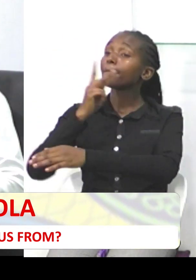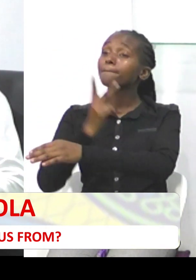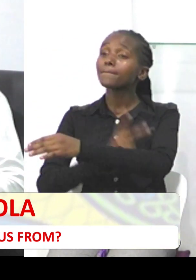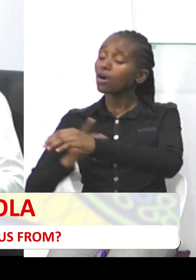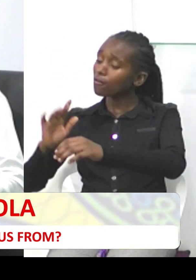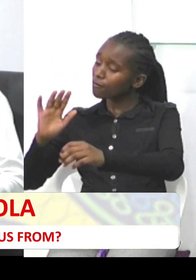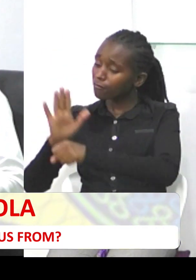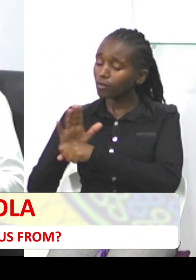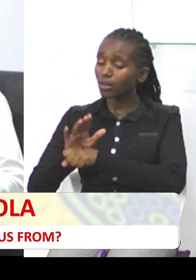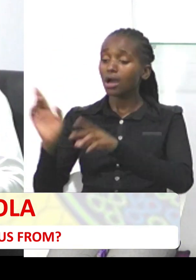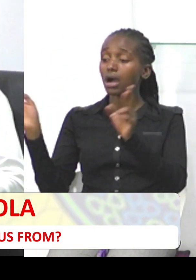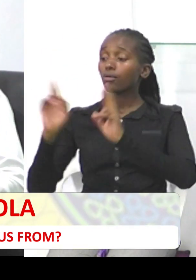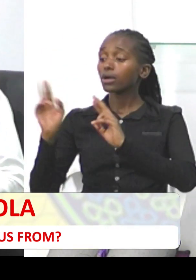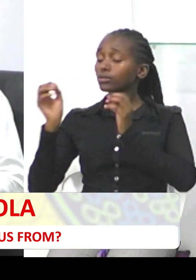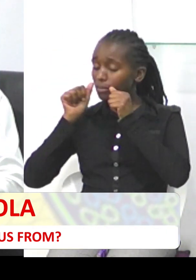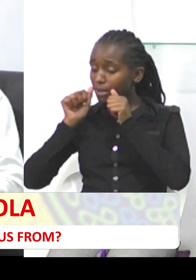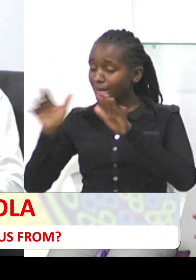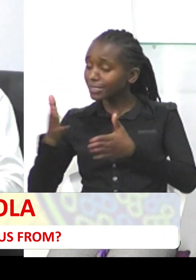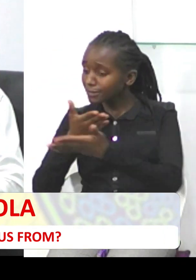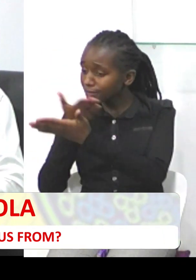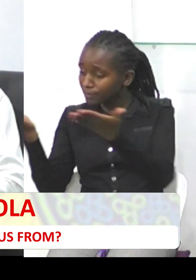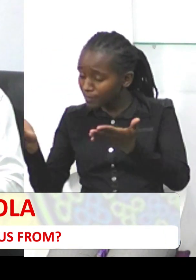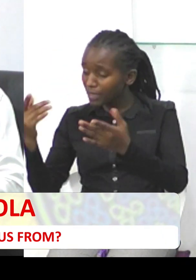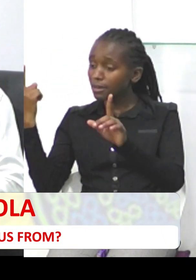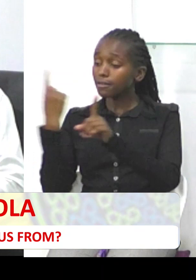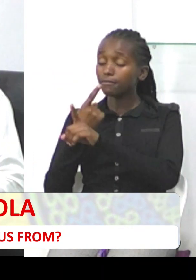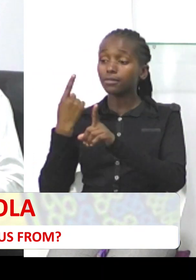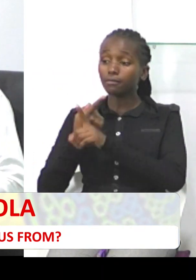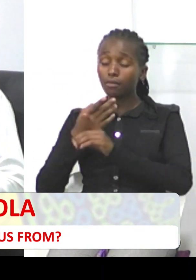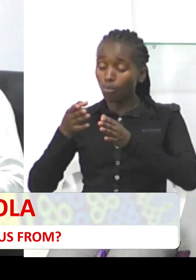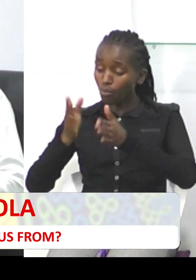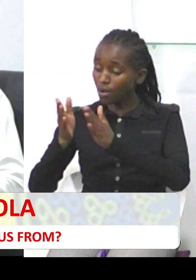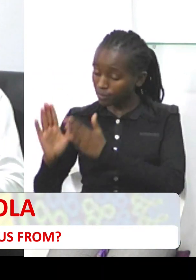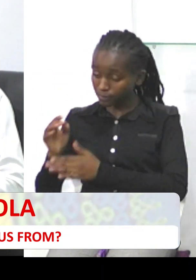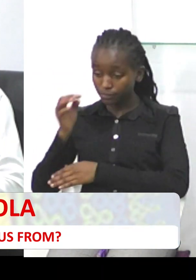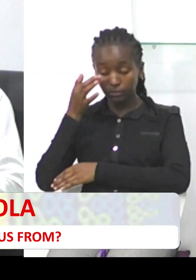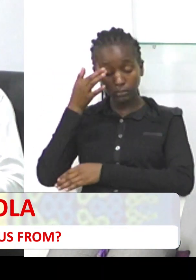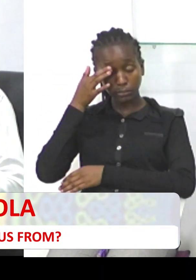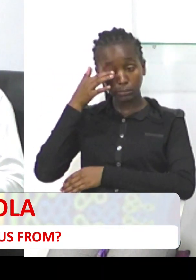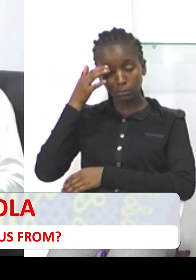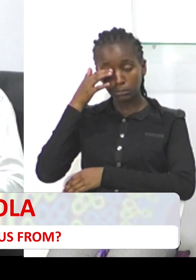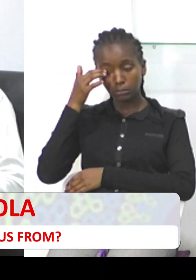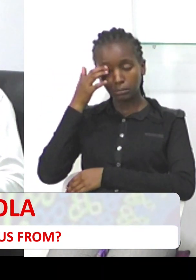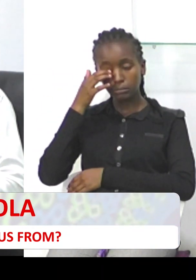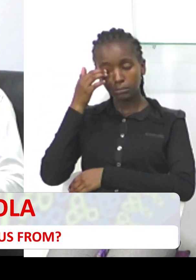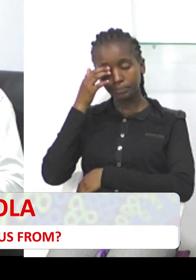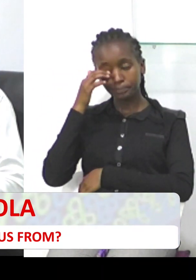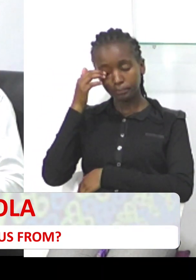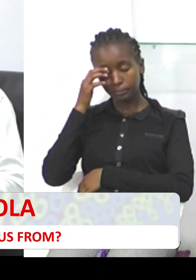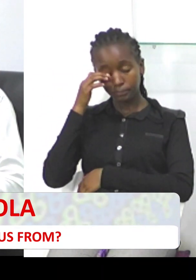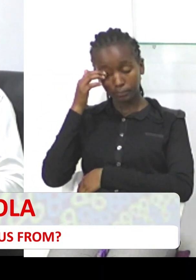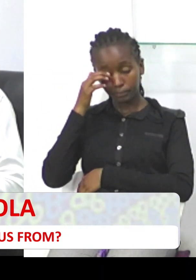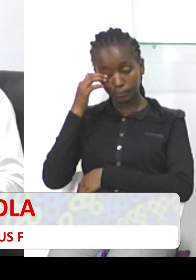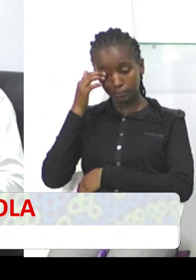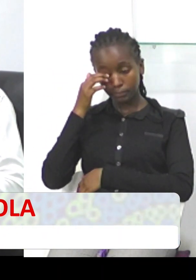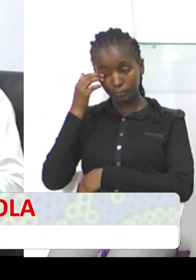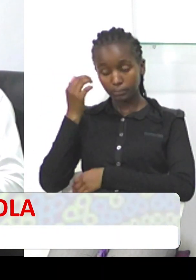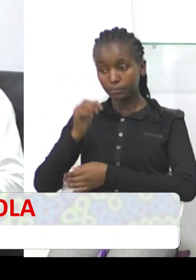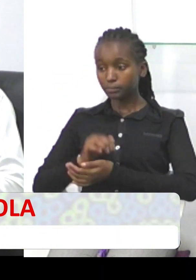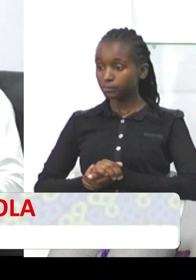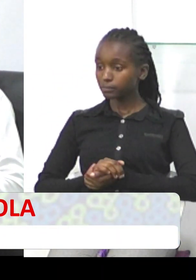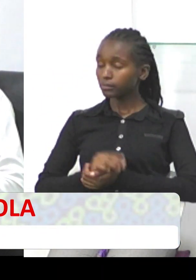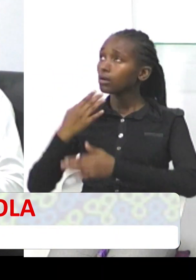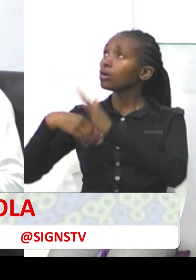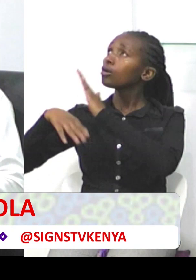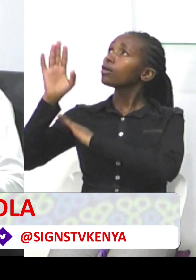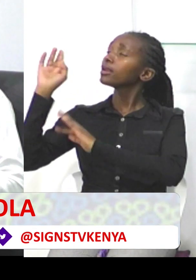to bless you mm-hmm. in any way that you did not even expect it. Mm-hmm. God can open the